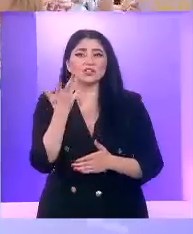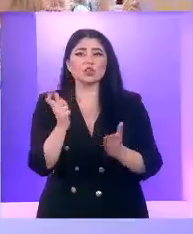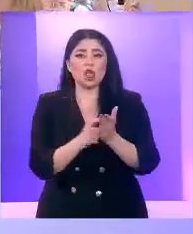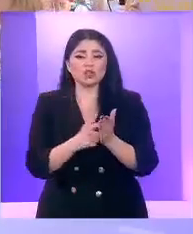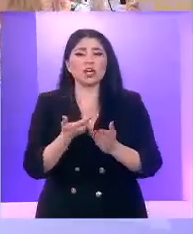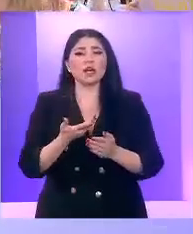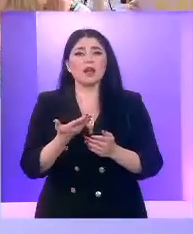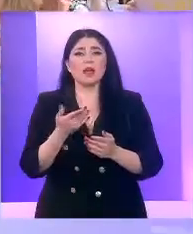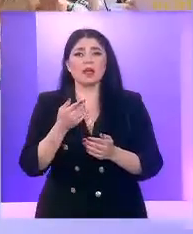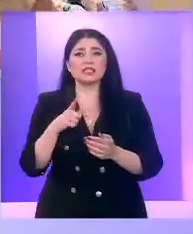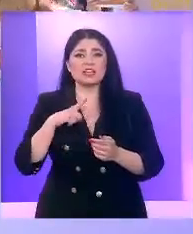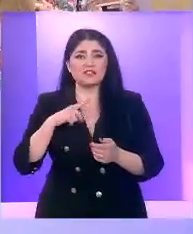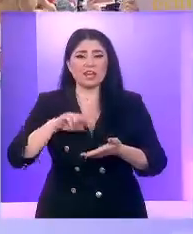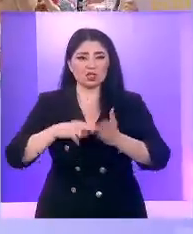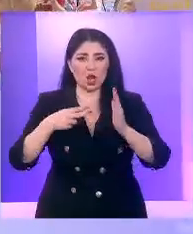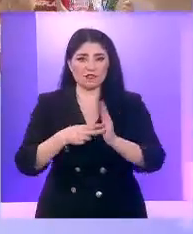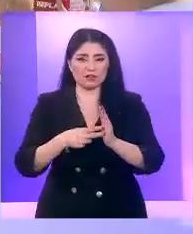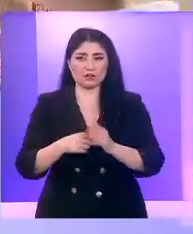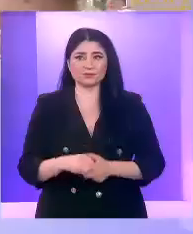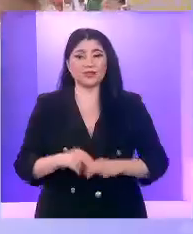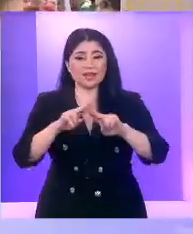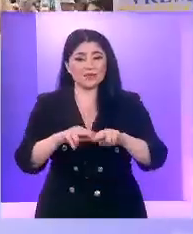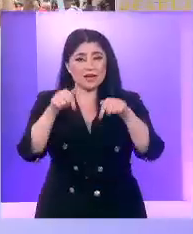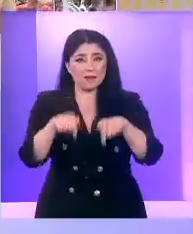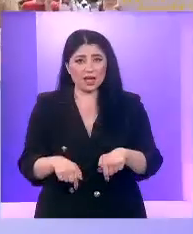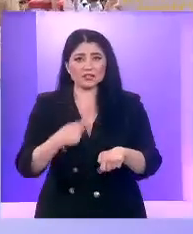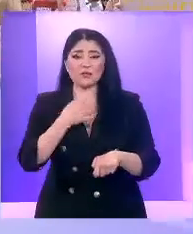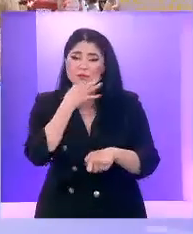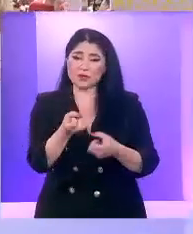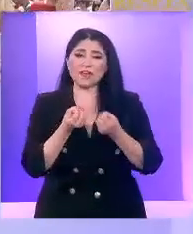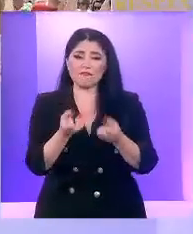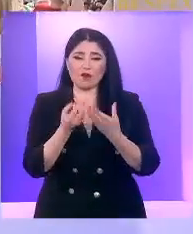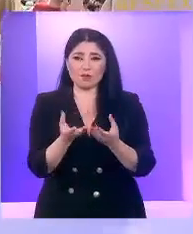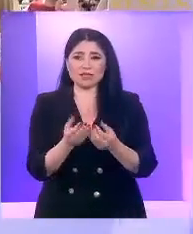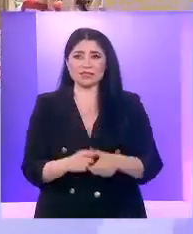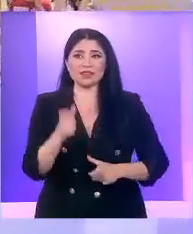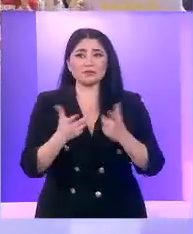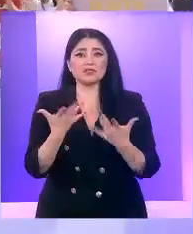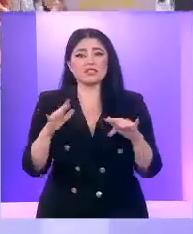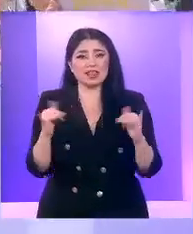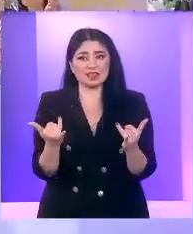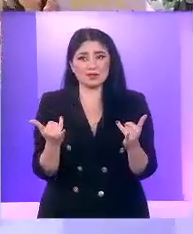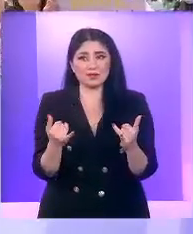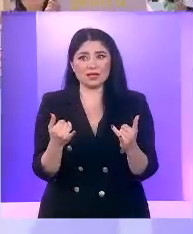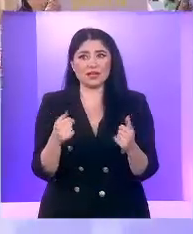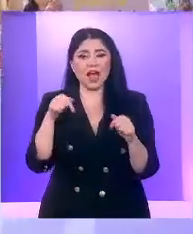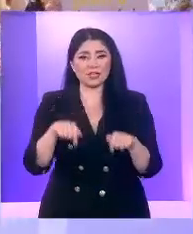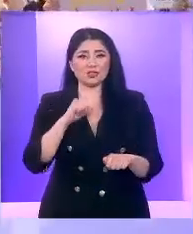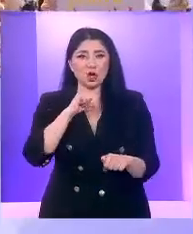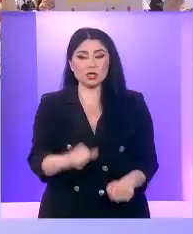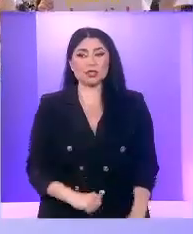moment dat să fie soluționate. Rămânem aici și vă vom ține la curent cu detalii despre ce se întâmplă în